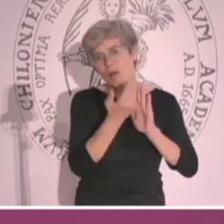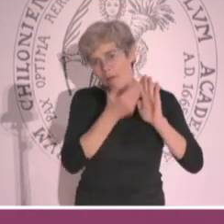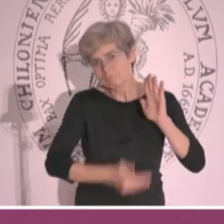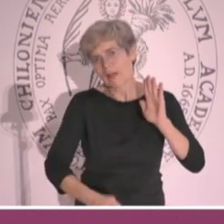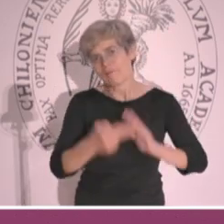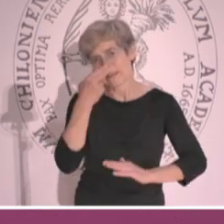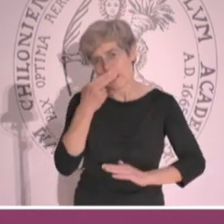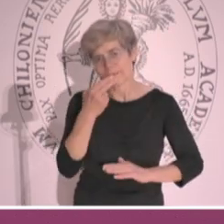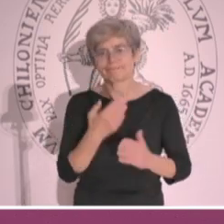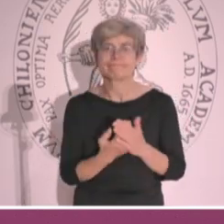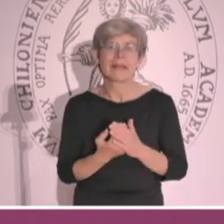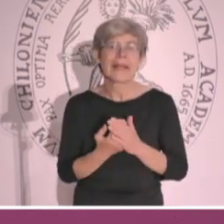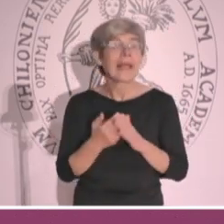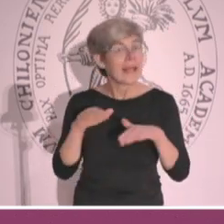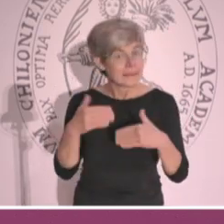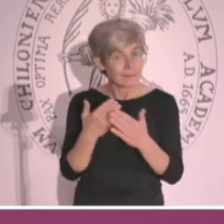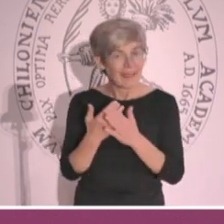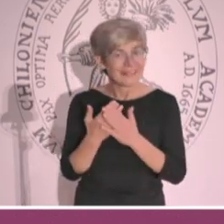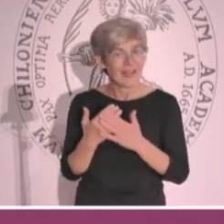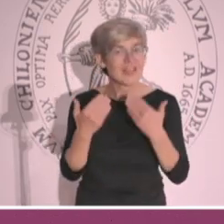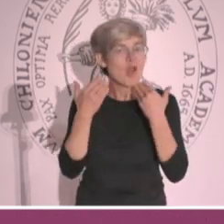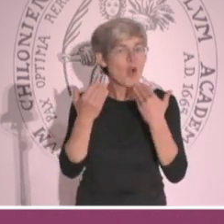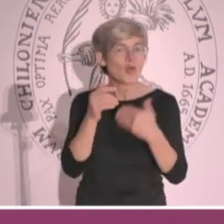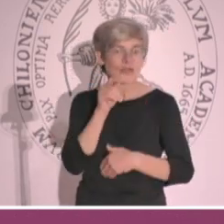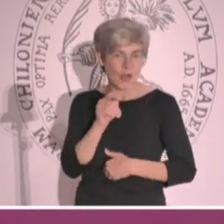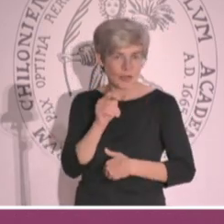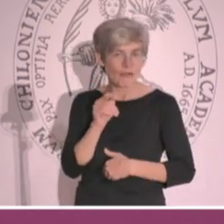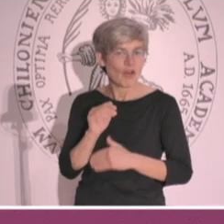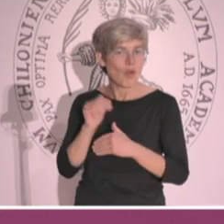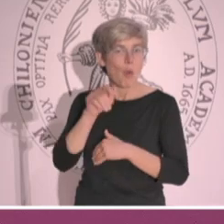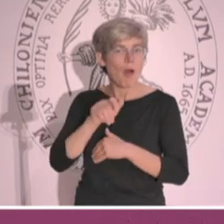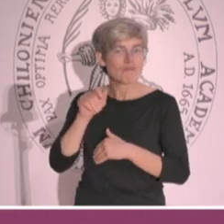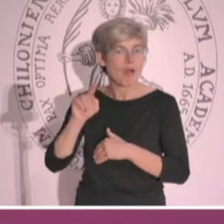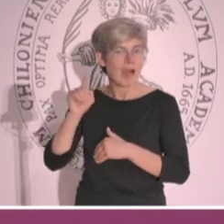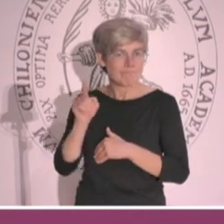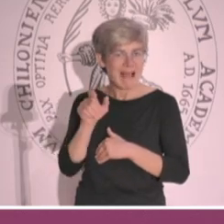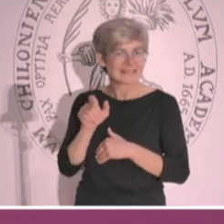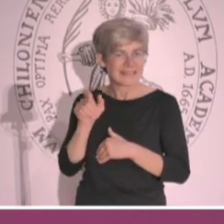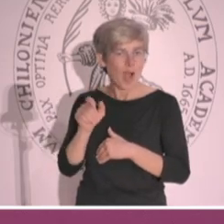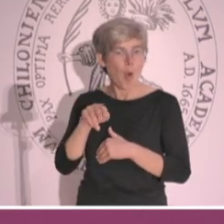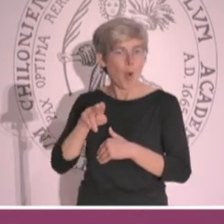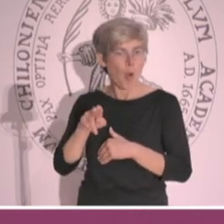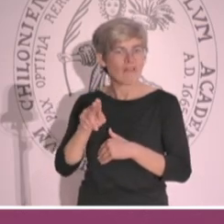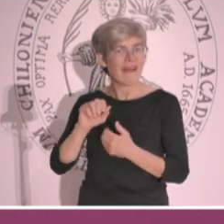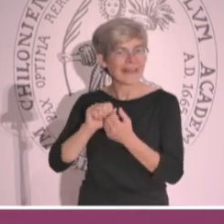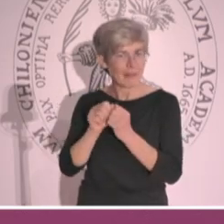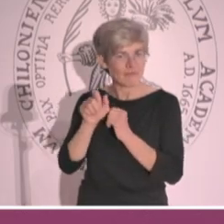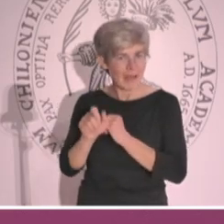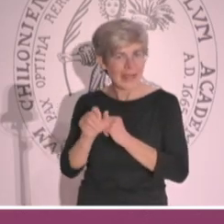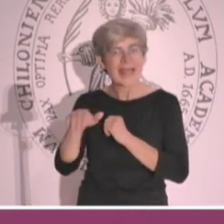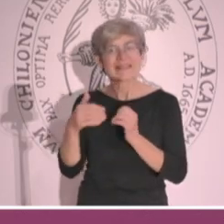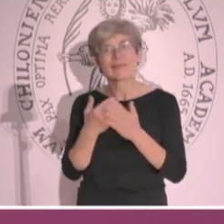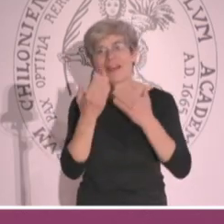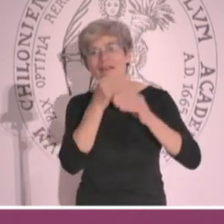vom Oberbürgermeister Dr. Kämpfer haben. Außerdem eine Videobotschaft unseres Ministerpräsidenten von